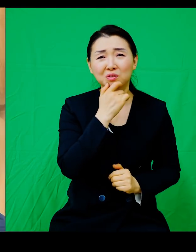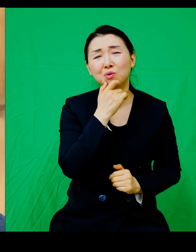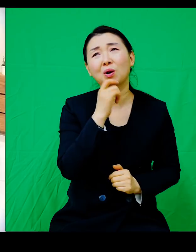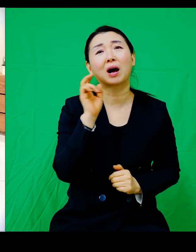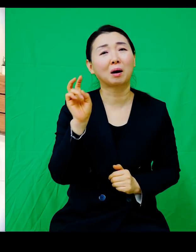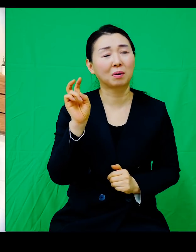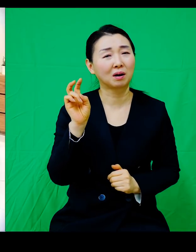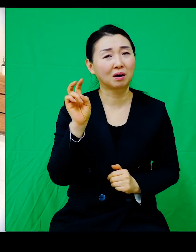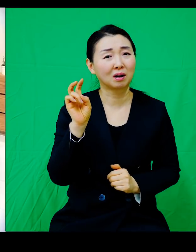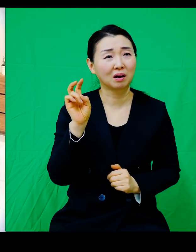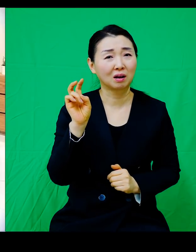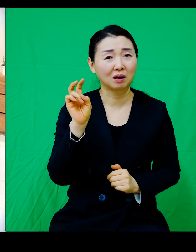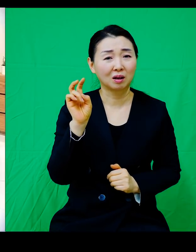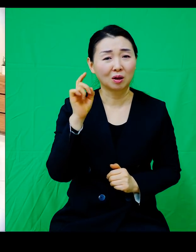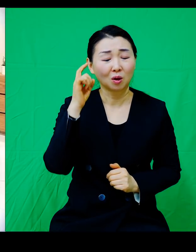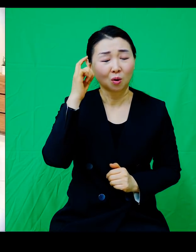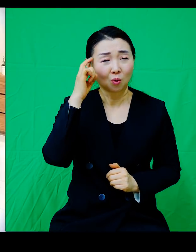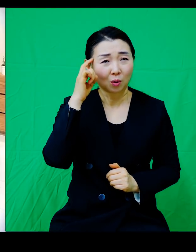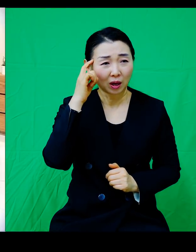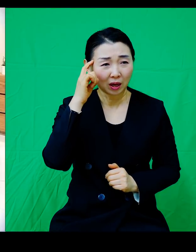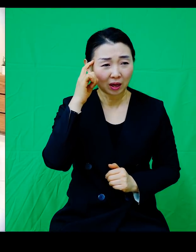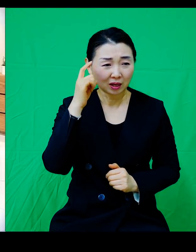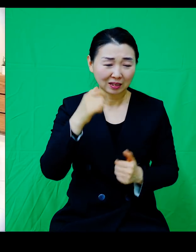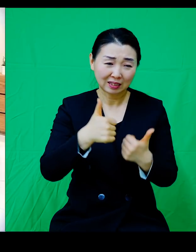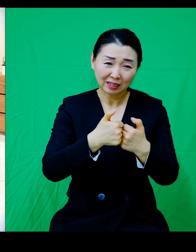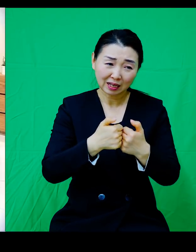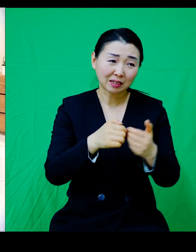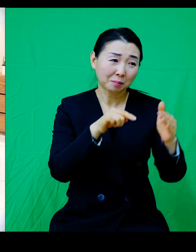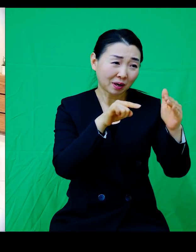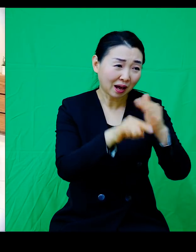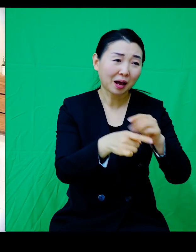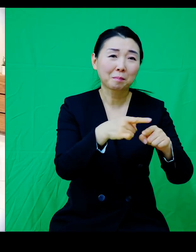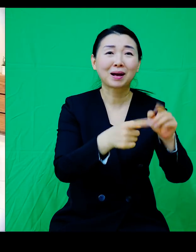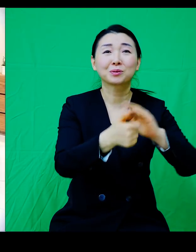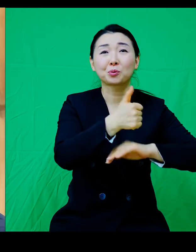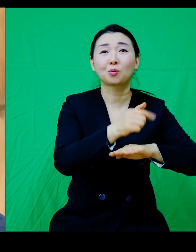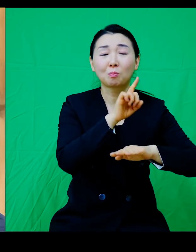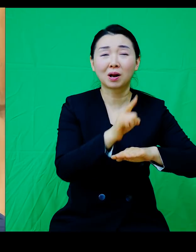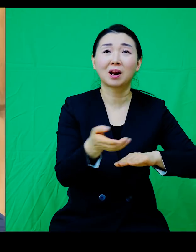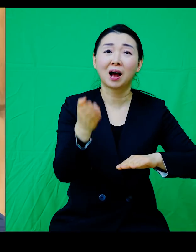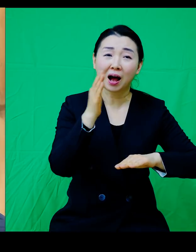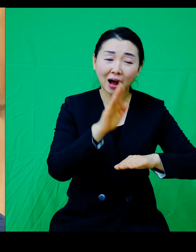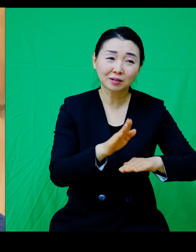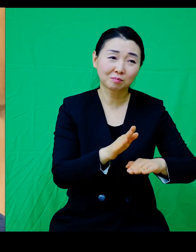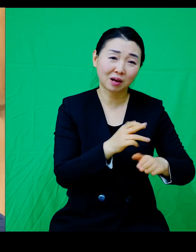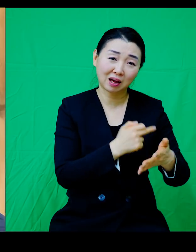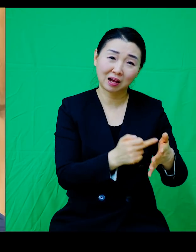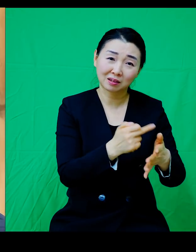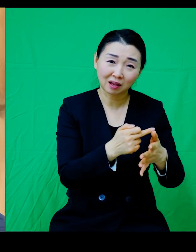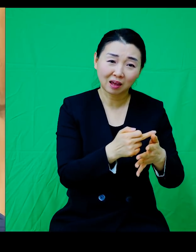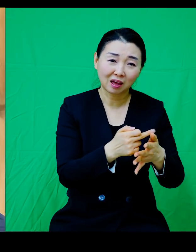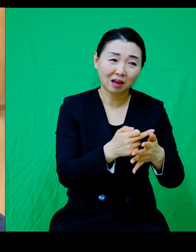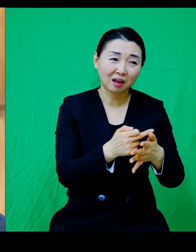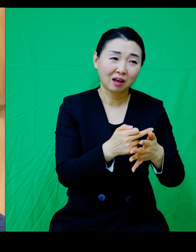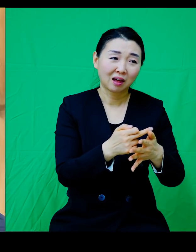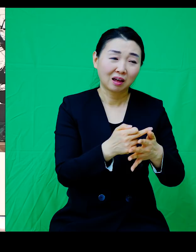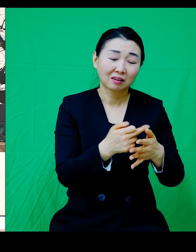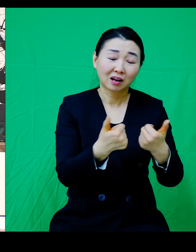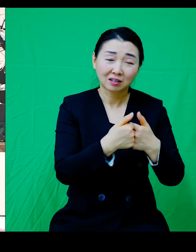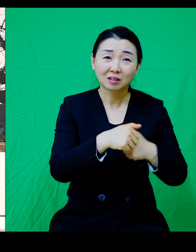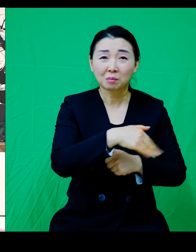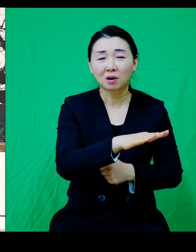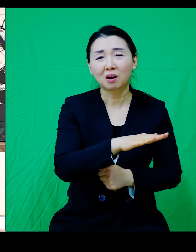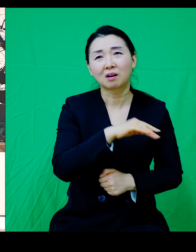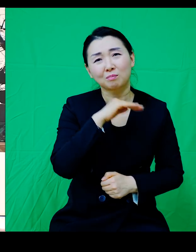가는 거조차 되게 싫어하거든요. 싫어하죠. 그래서 오는 네. 거 자체가 상담의 반의 성공이다 막 이렇게 네네. 얘기를 하는데 진유는 가는 걸 너무 좋아하고요.